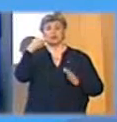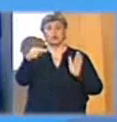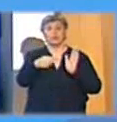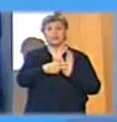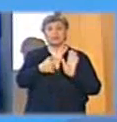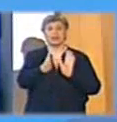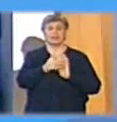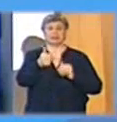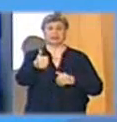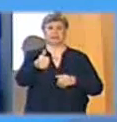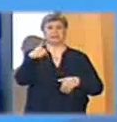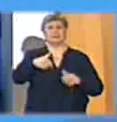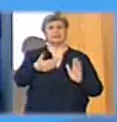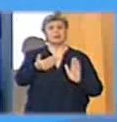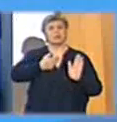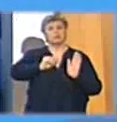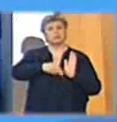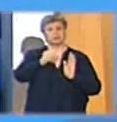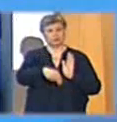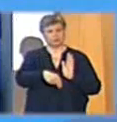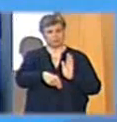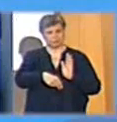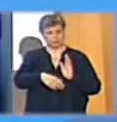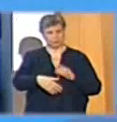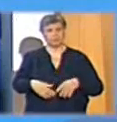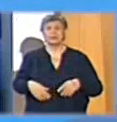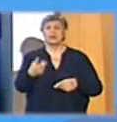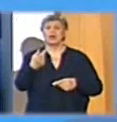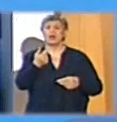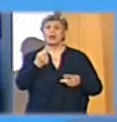Αυτά είναι τα χρονοδιαγράμματα. Όσον αφορά το τίμημα,